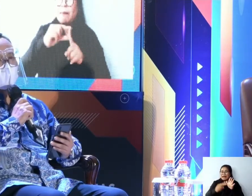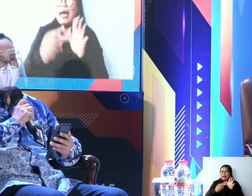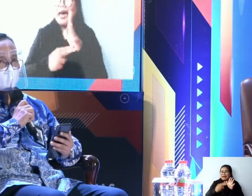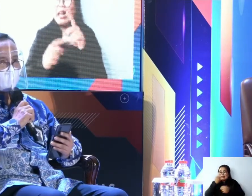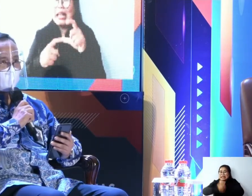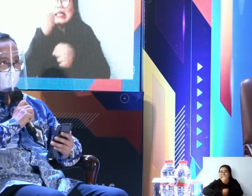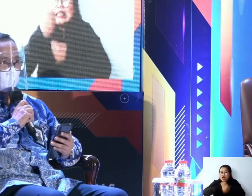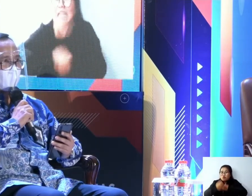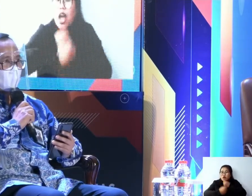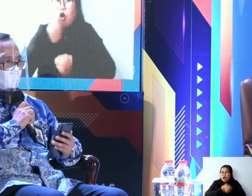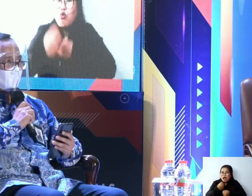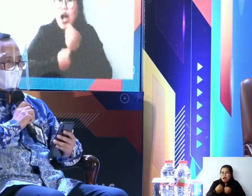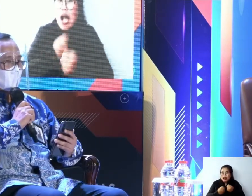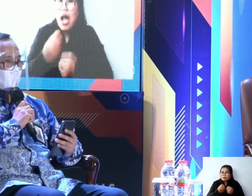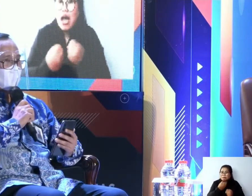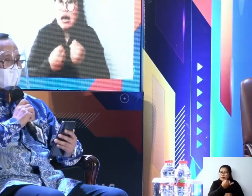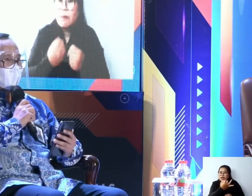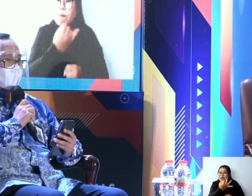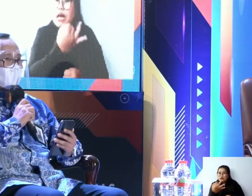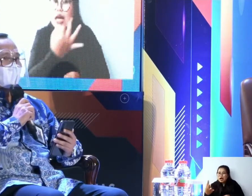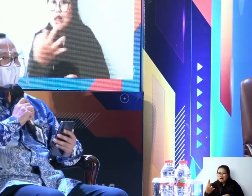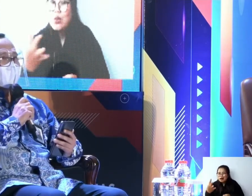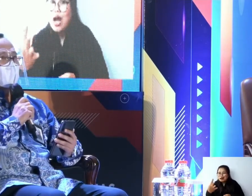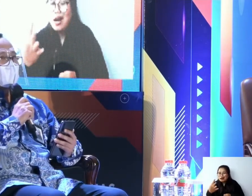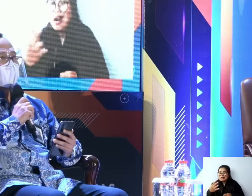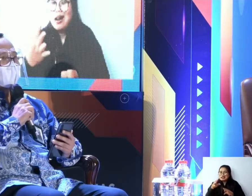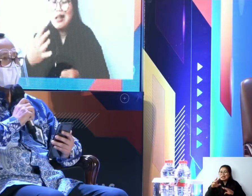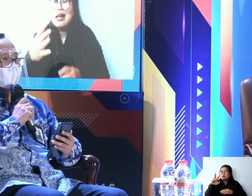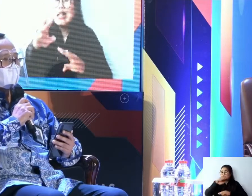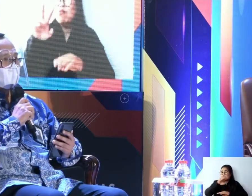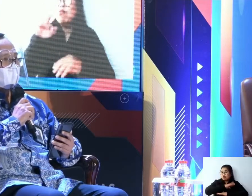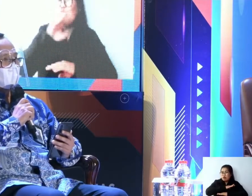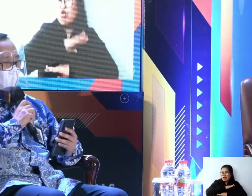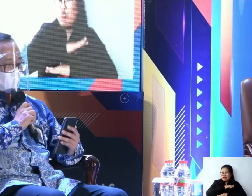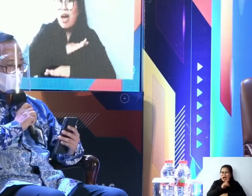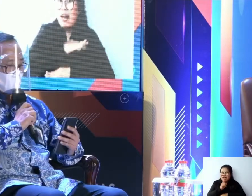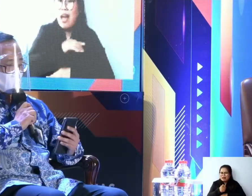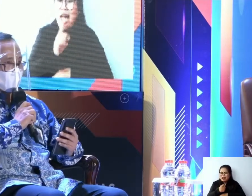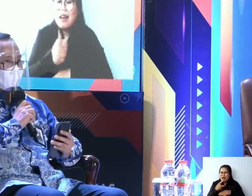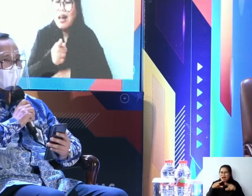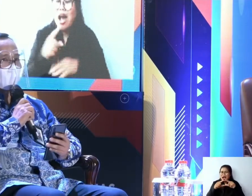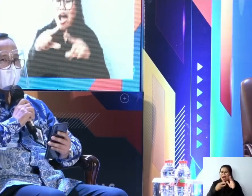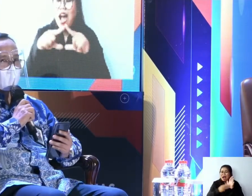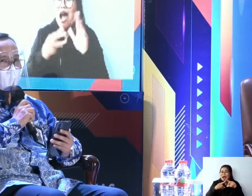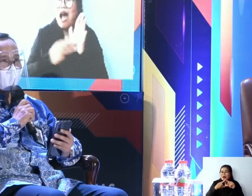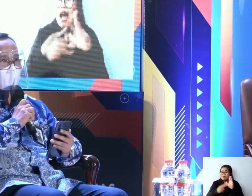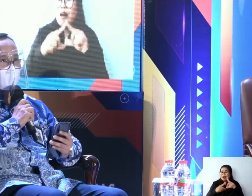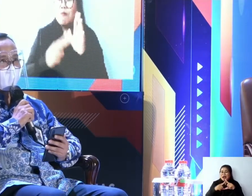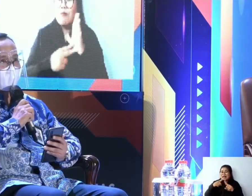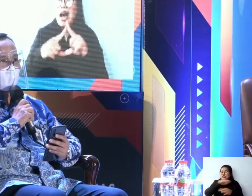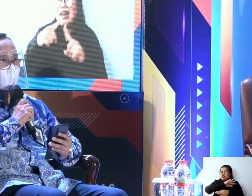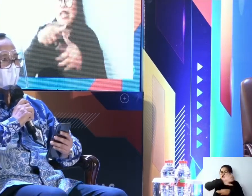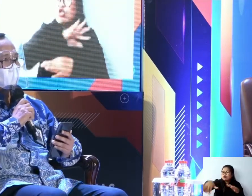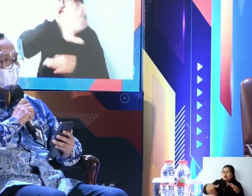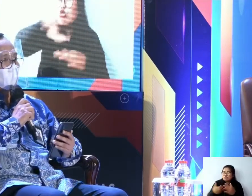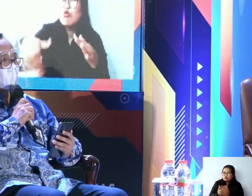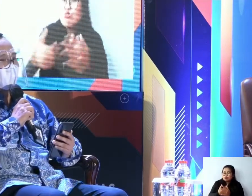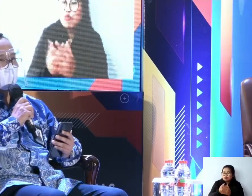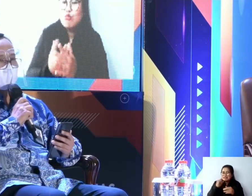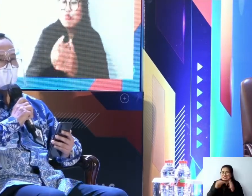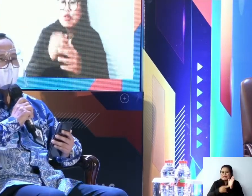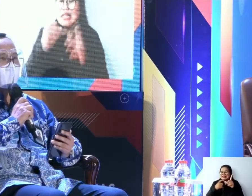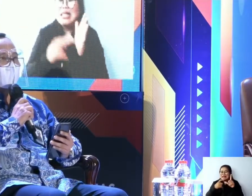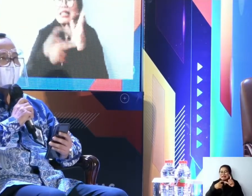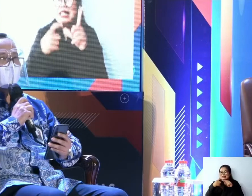penghitungan kebutuhan ada amanat bagi isrul instansi atau untuk melakukan perhitungan kebutuhan